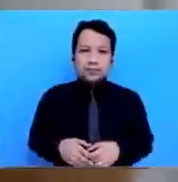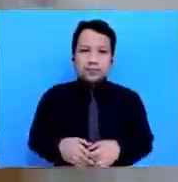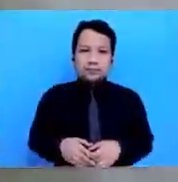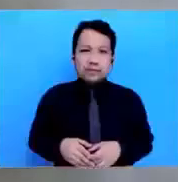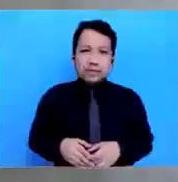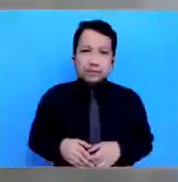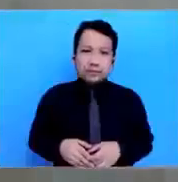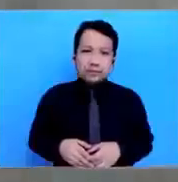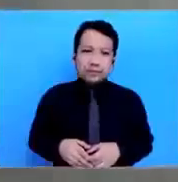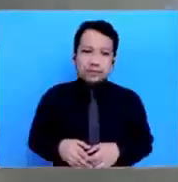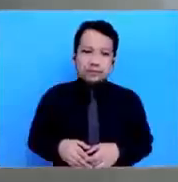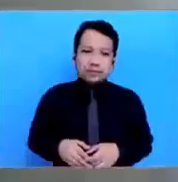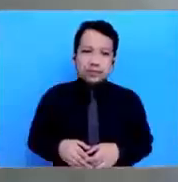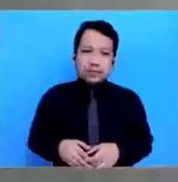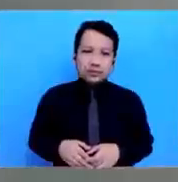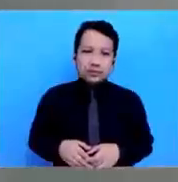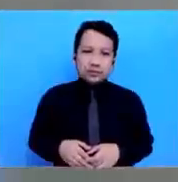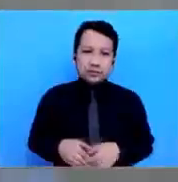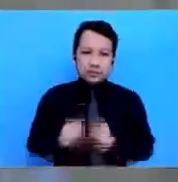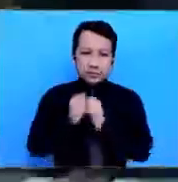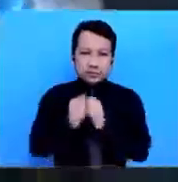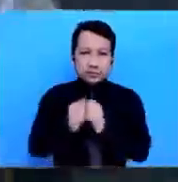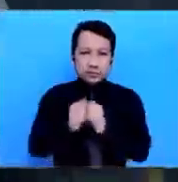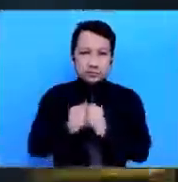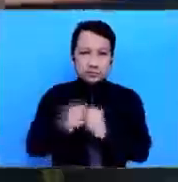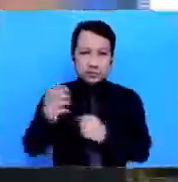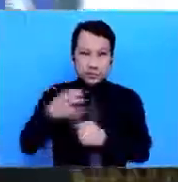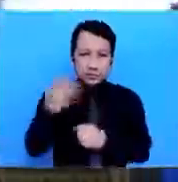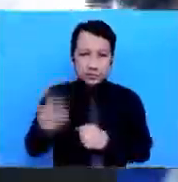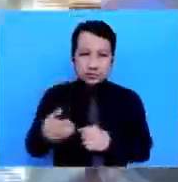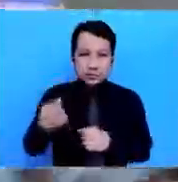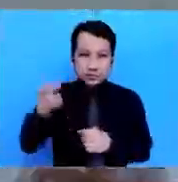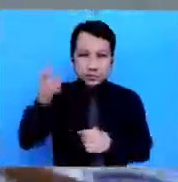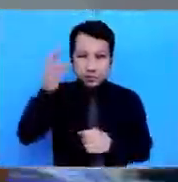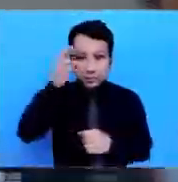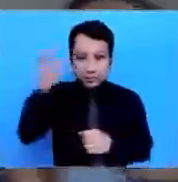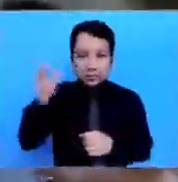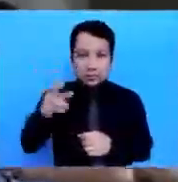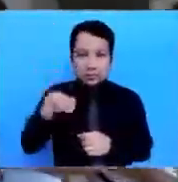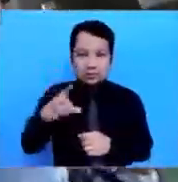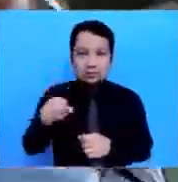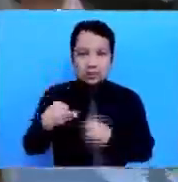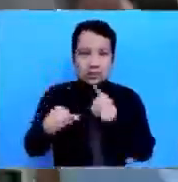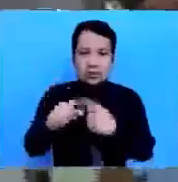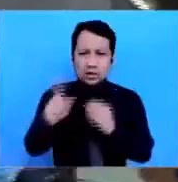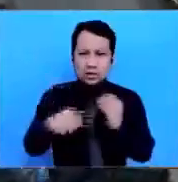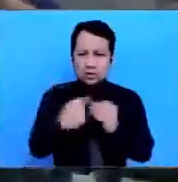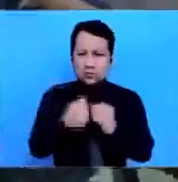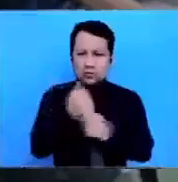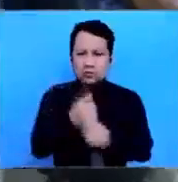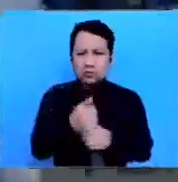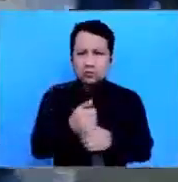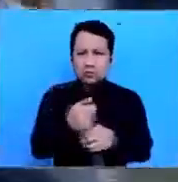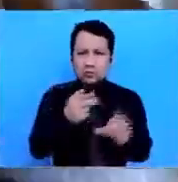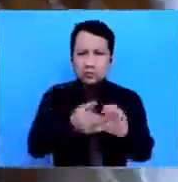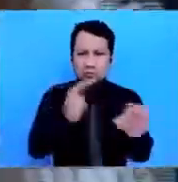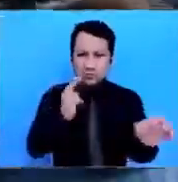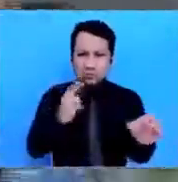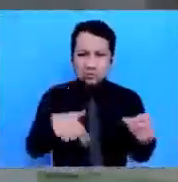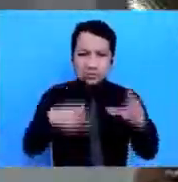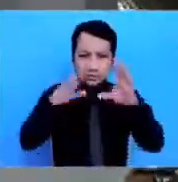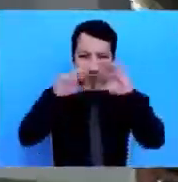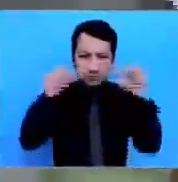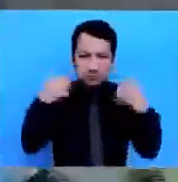Kasama ni Yorme ang Batanggenyong si Senator Ralph Recto. Medyo na bad trip si Isko nang tanungin sa panawagang umatras na siya sa presidential